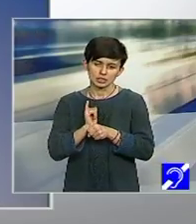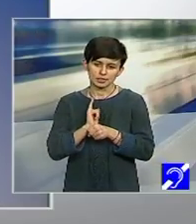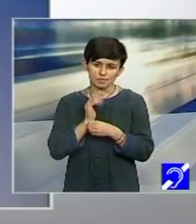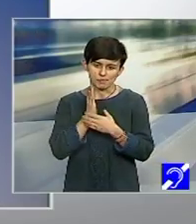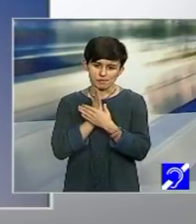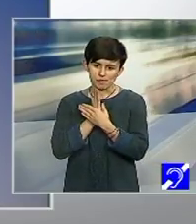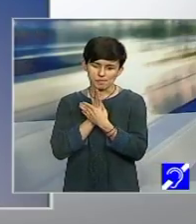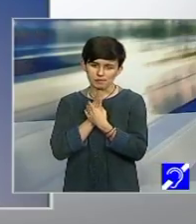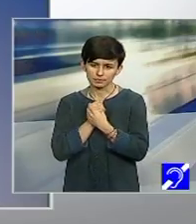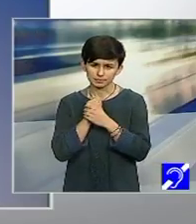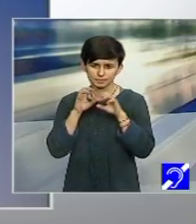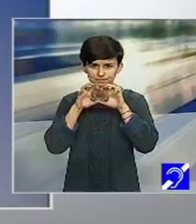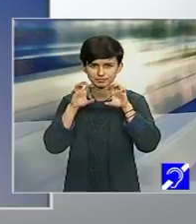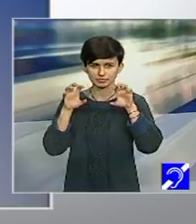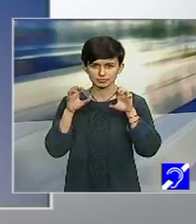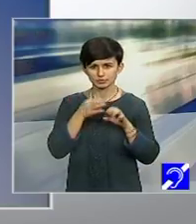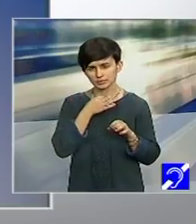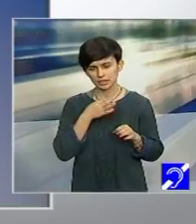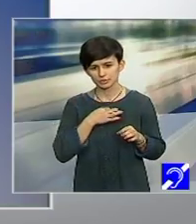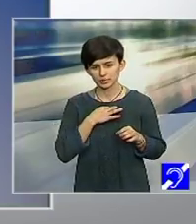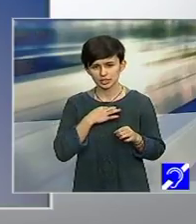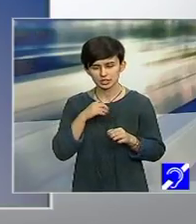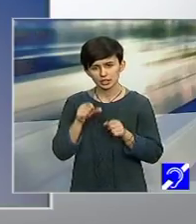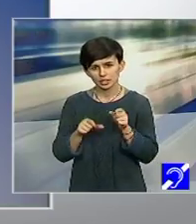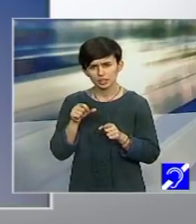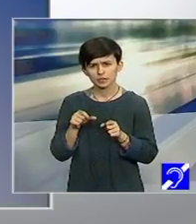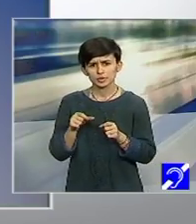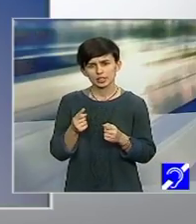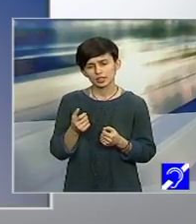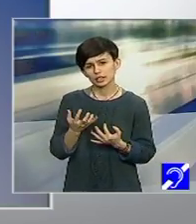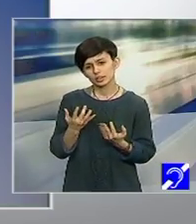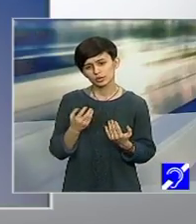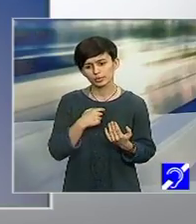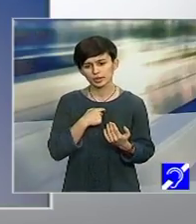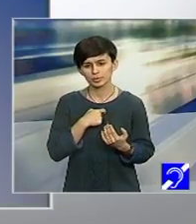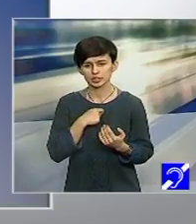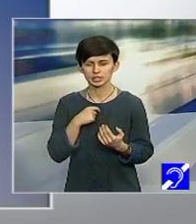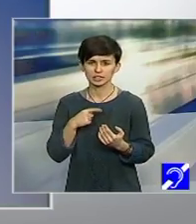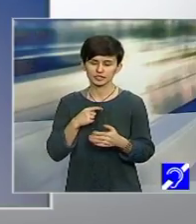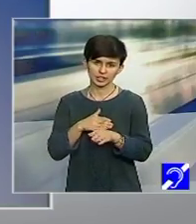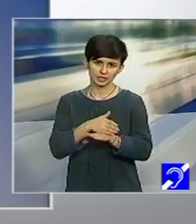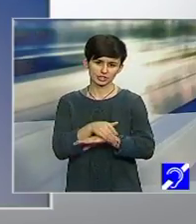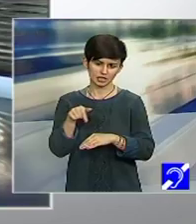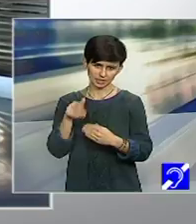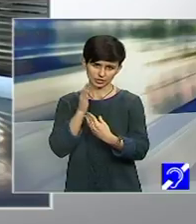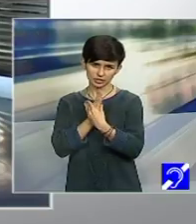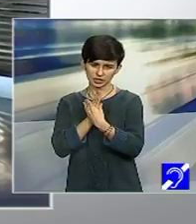al muzeului. Spuneți-ne puțin despre dimensiunea acestor arhive și cum pot fi ele accesate.